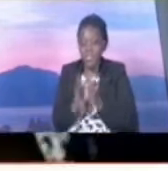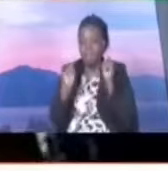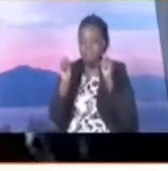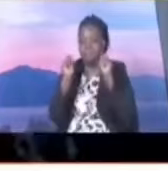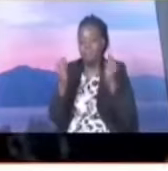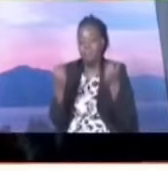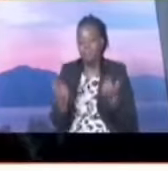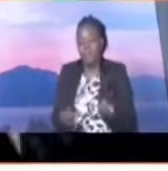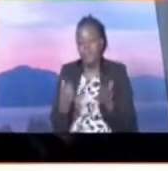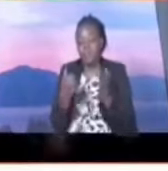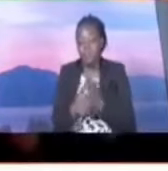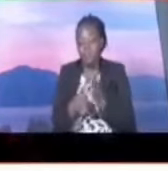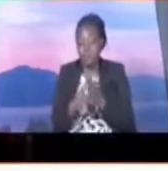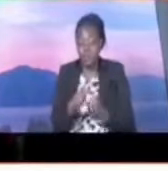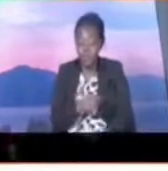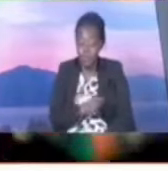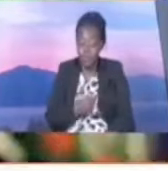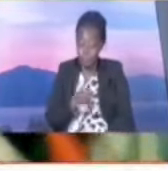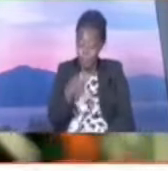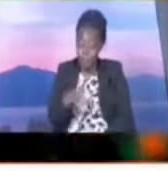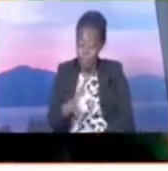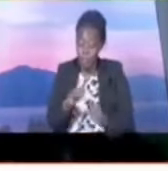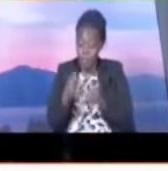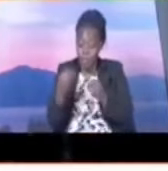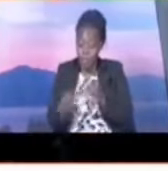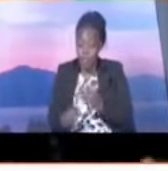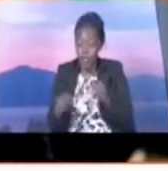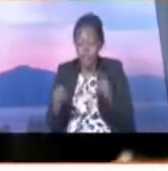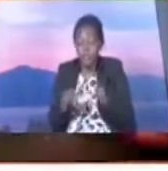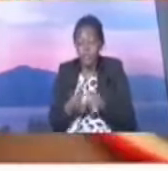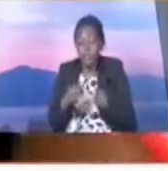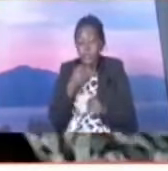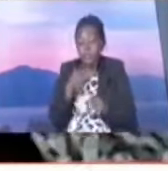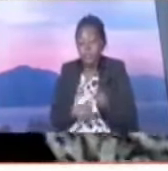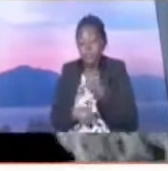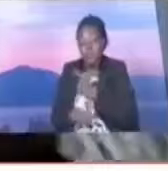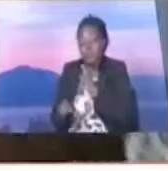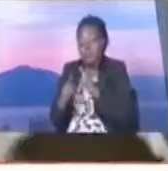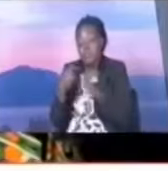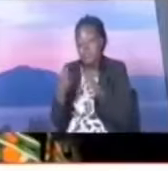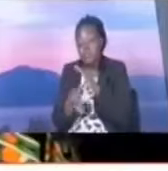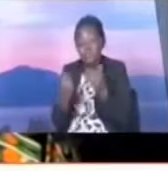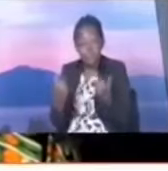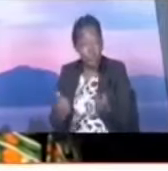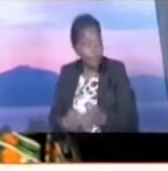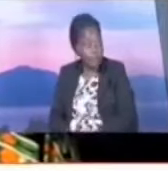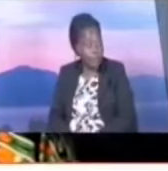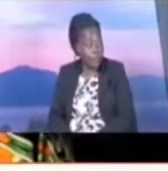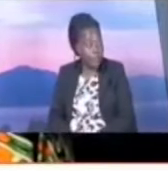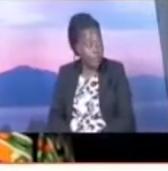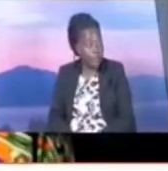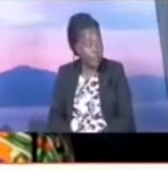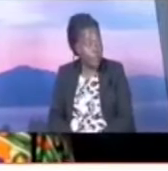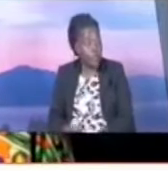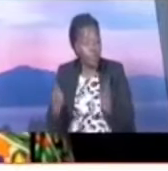kizibu nyina omwana Ruth Nabisere kusane baje su matuvo bogende kumira jali mom